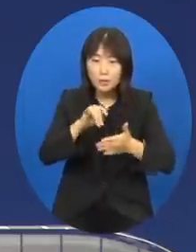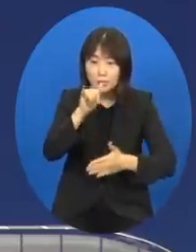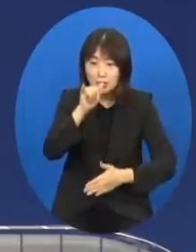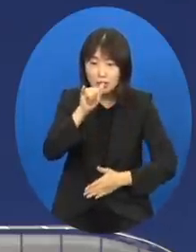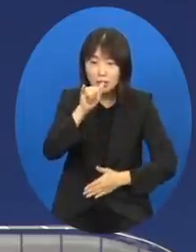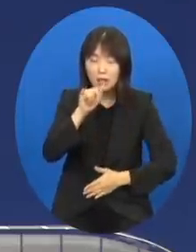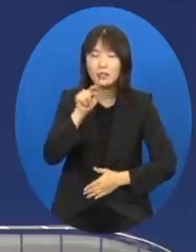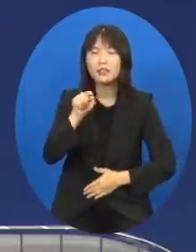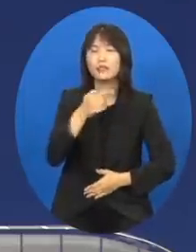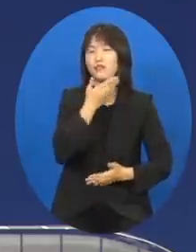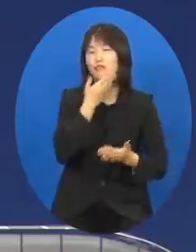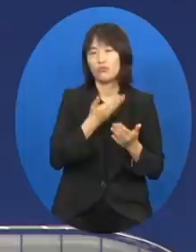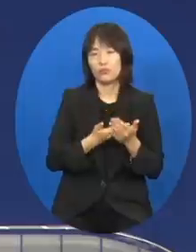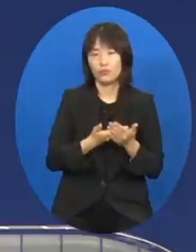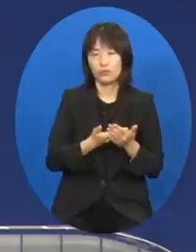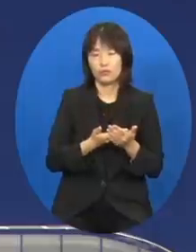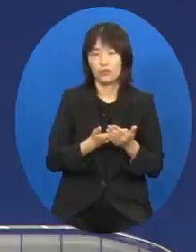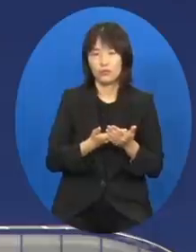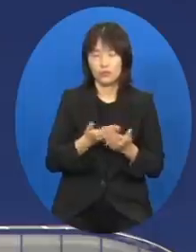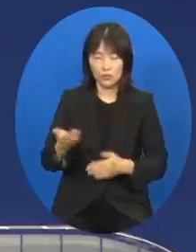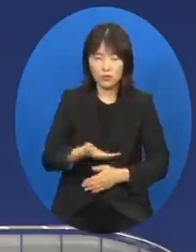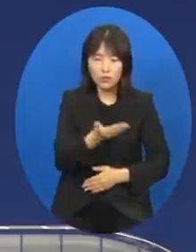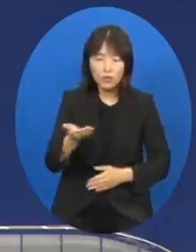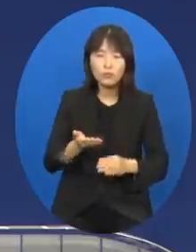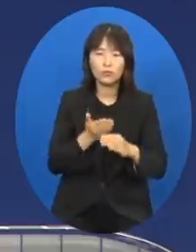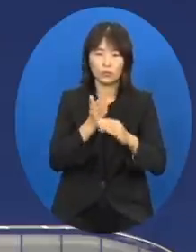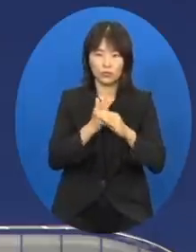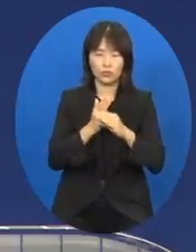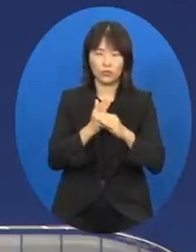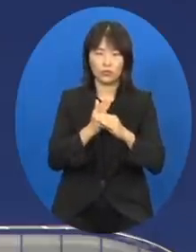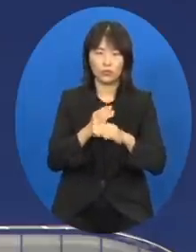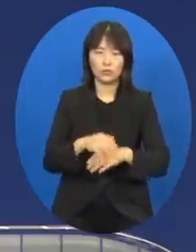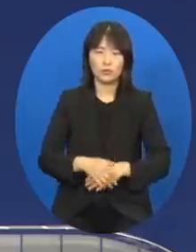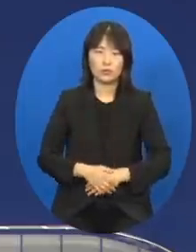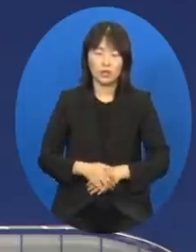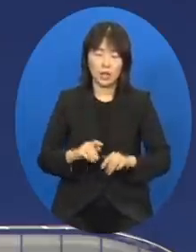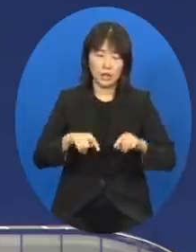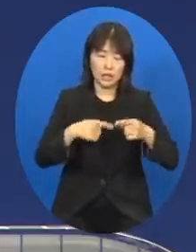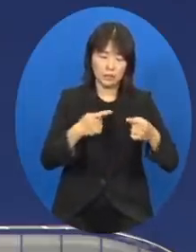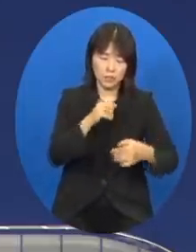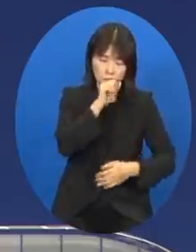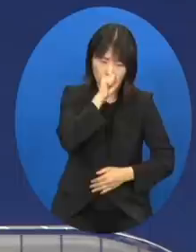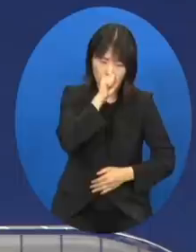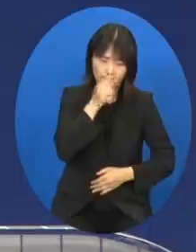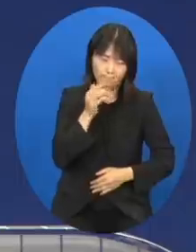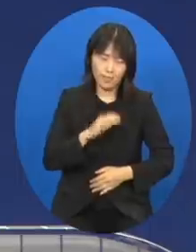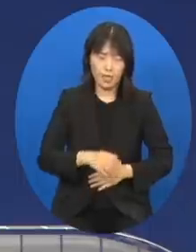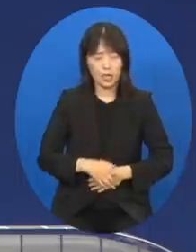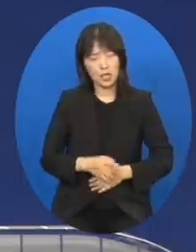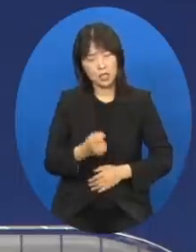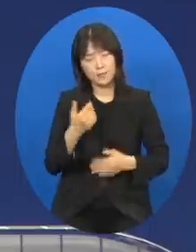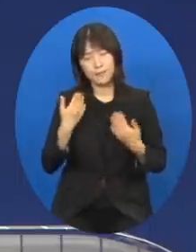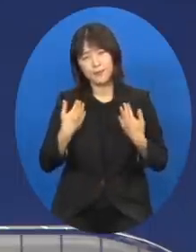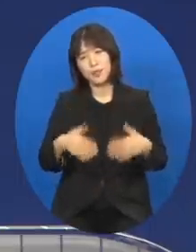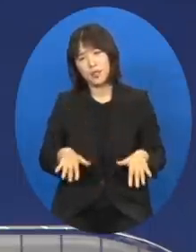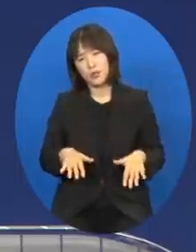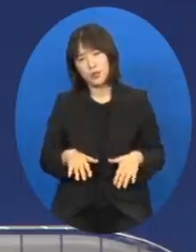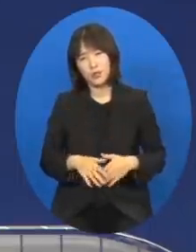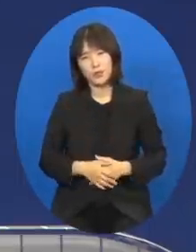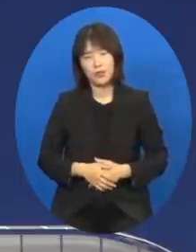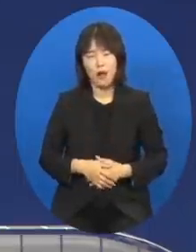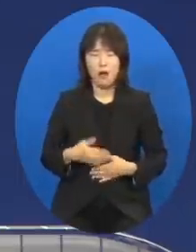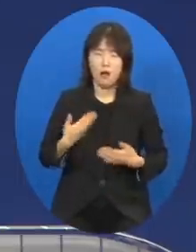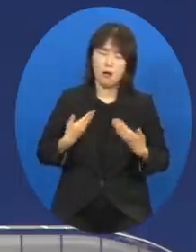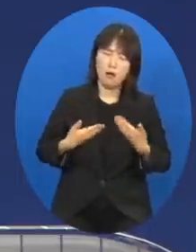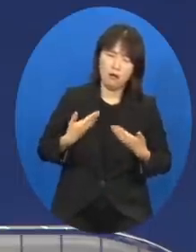거예요. 여러분 중에 어떤 분은, 아유, 참여하면 좋긴 하겠는데 좀 피곤해요. 좀